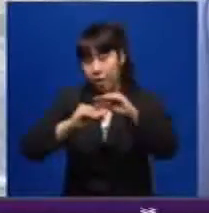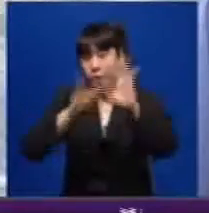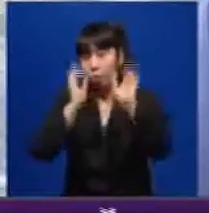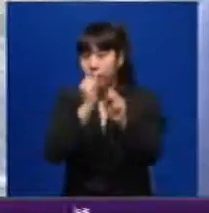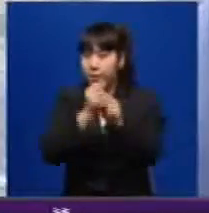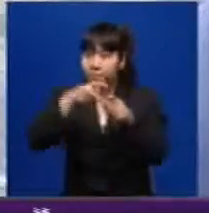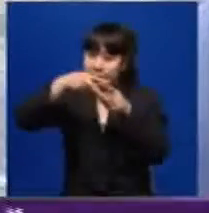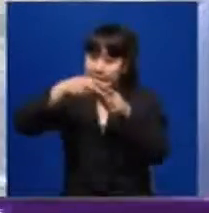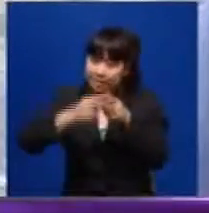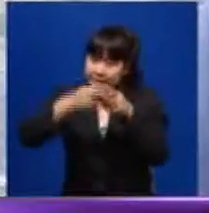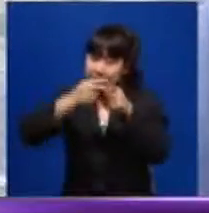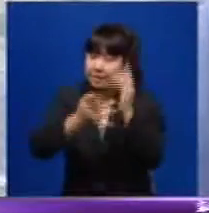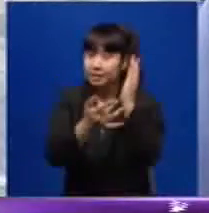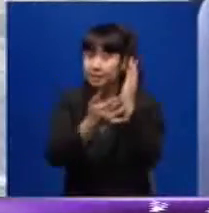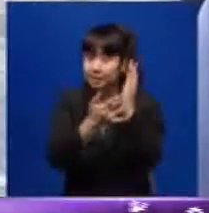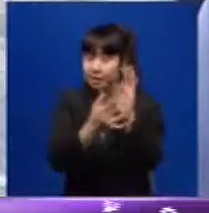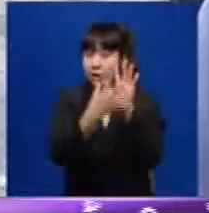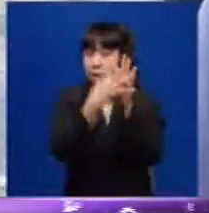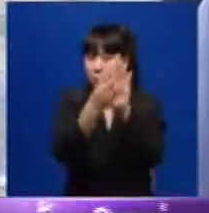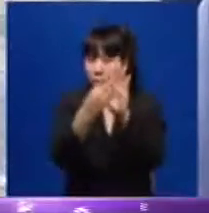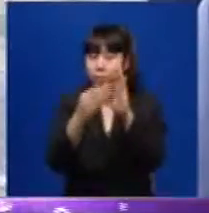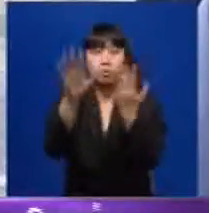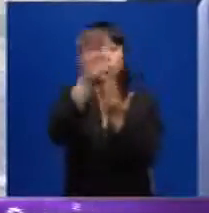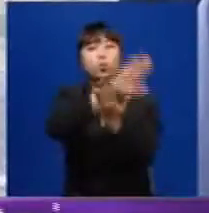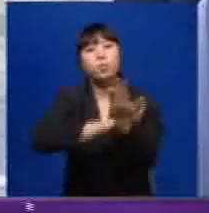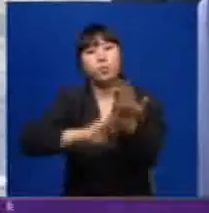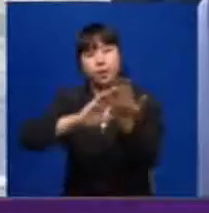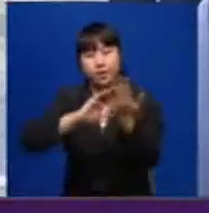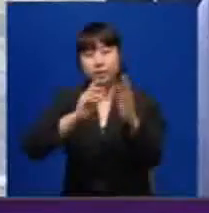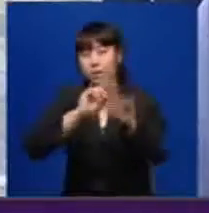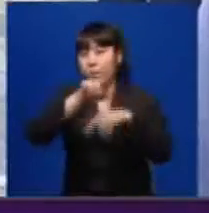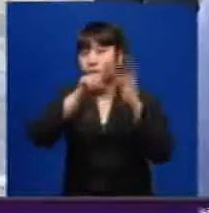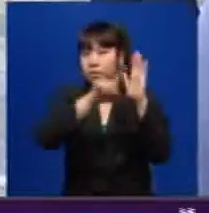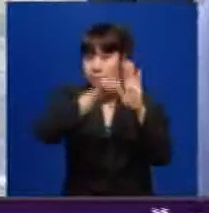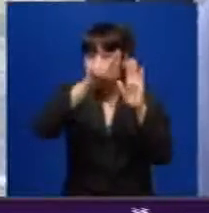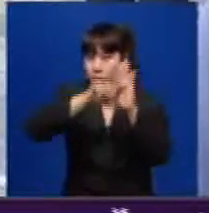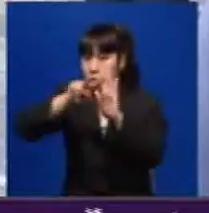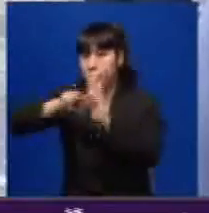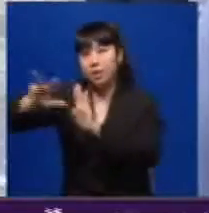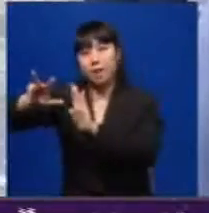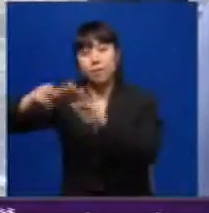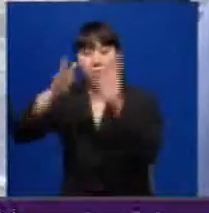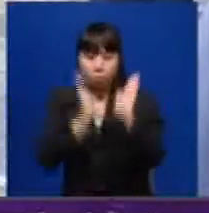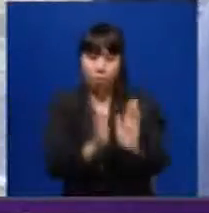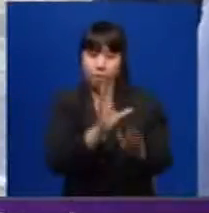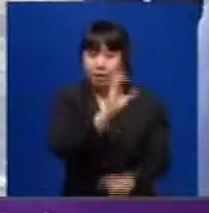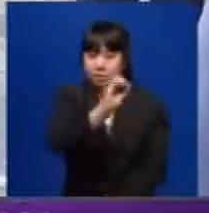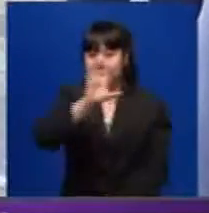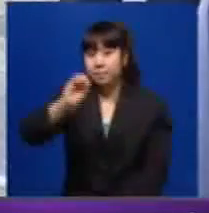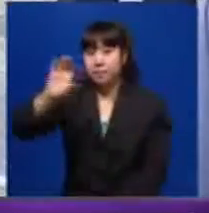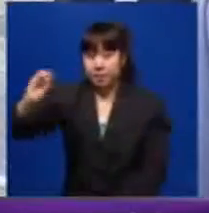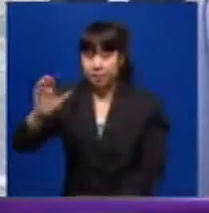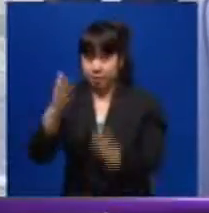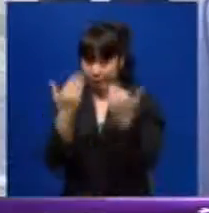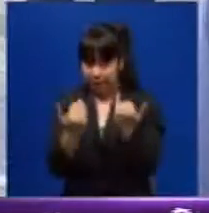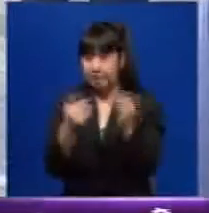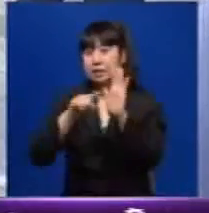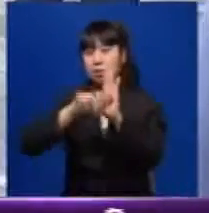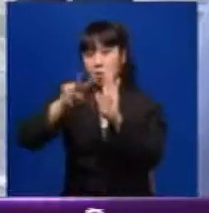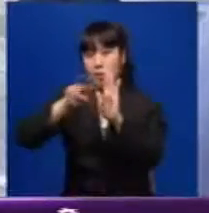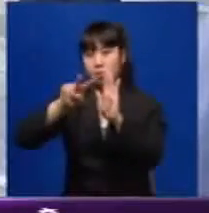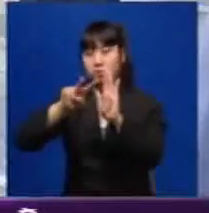ช่างทางด้านเทคนิคเนี่ยทั่วประเทศนะครับทั้งหมด3รุ่นรุ่นละประมาณ50กว่าคนขณะนี้ก็เป็นรุ่นที่2แล้วนะครับ